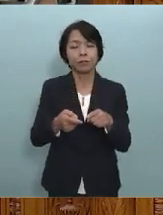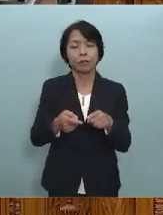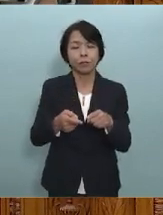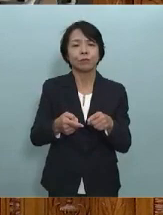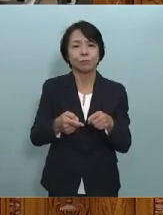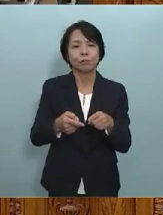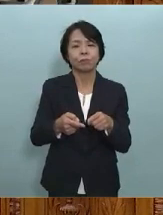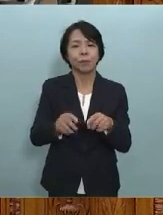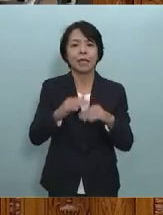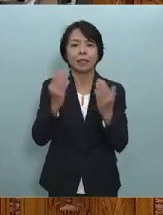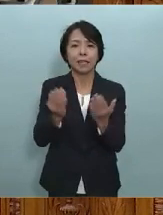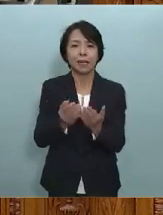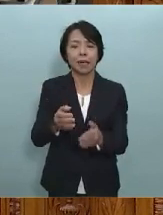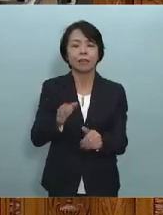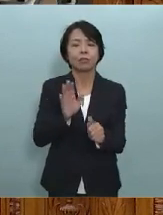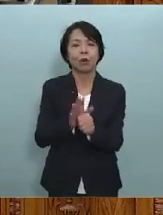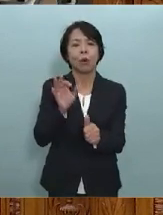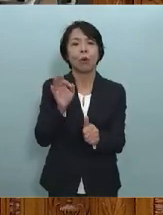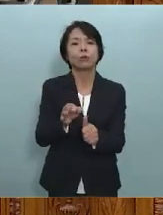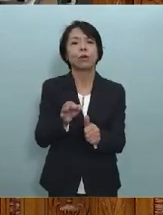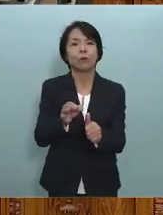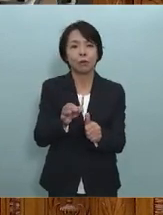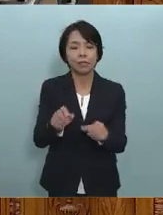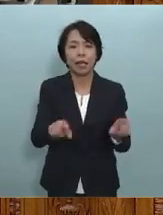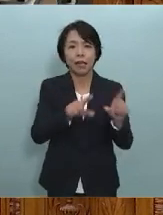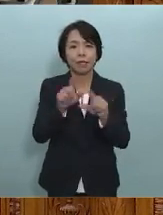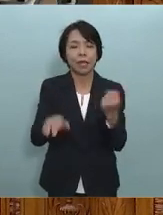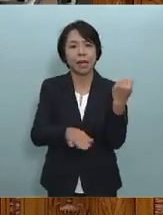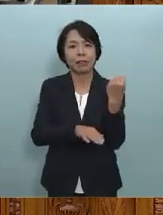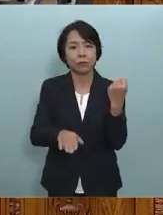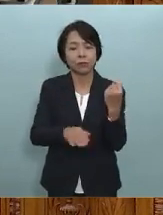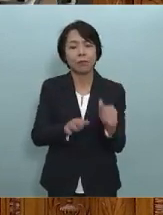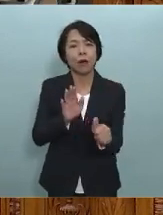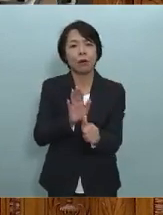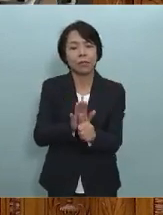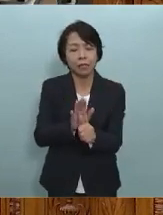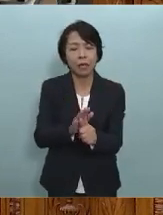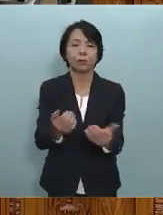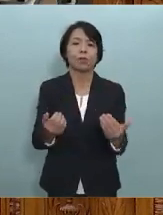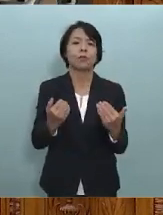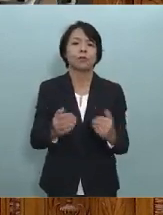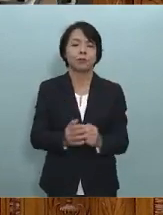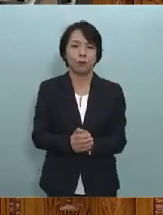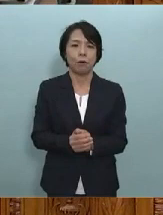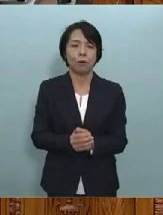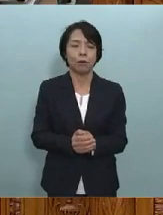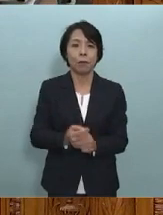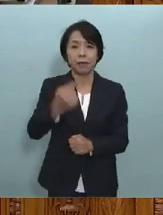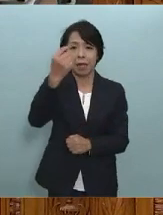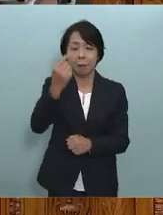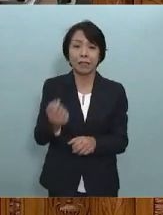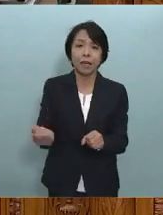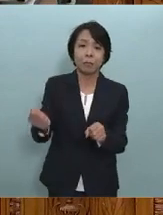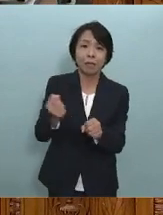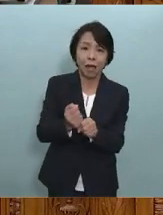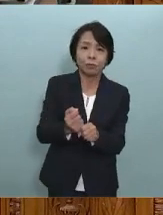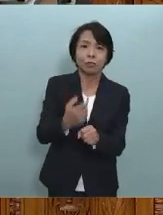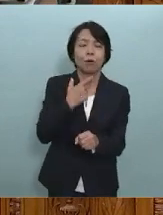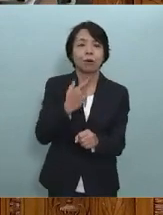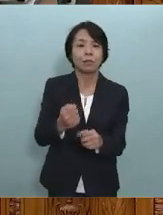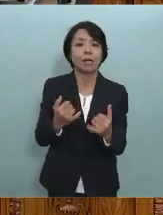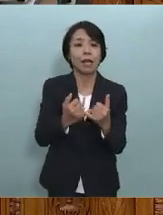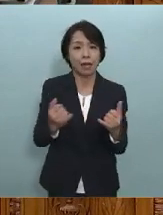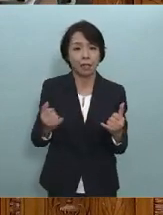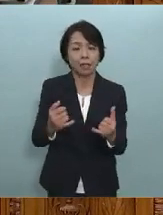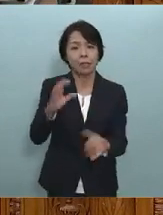補助して生活基盤を公的に支えることも考えられますまたリカレント教育を受行したい人にはその